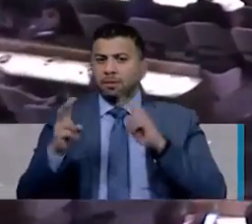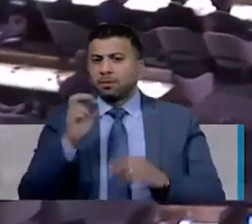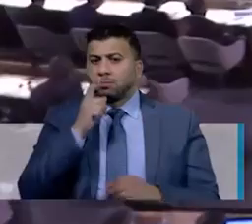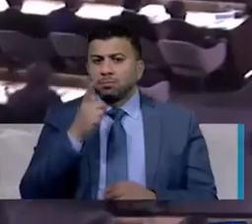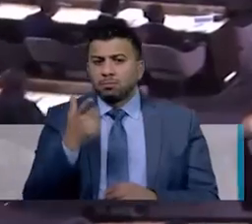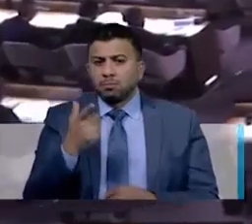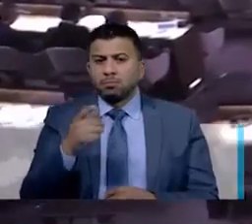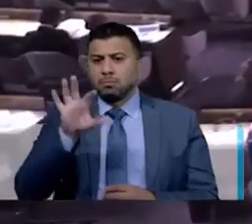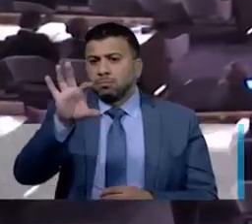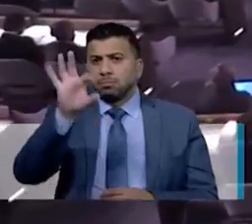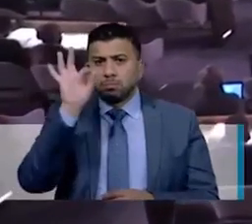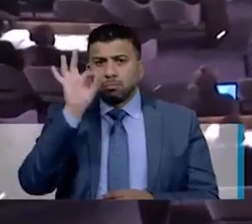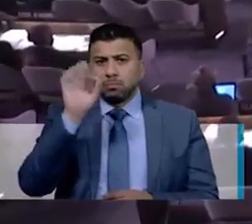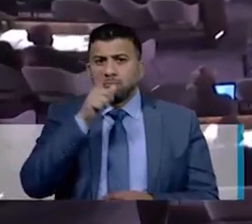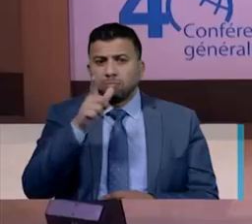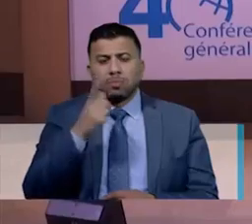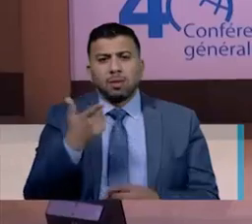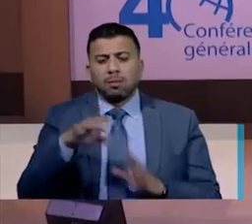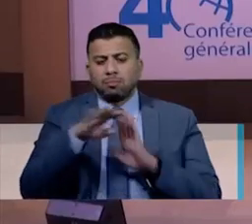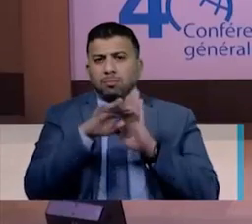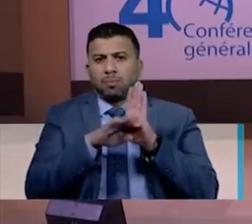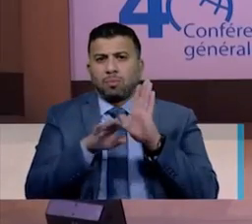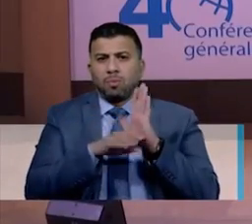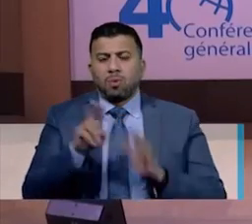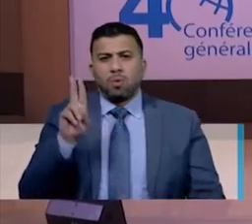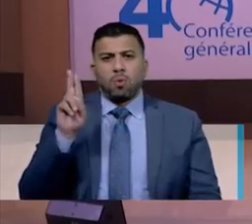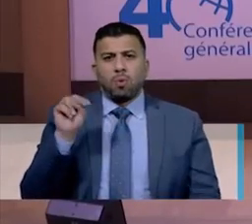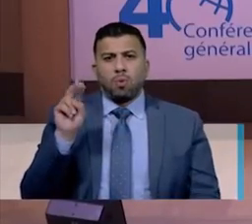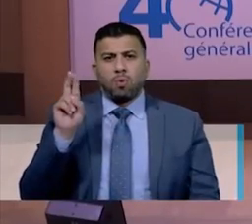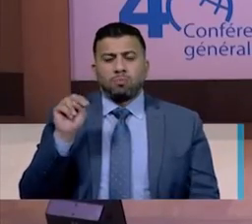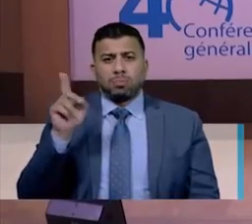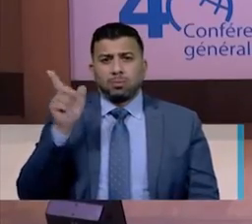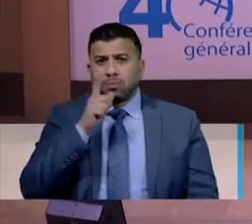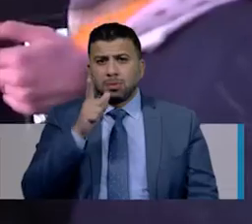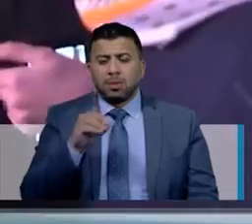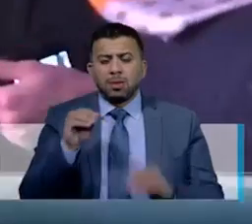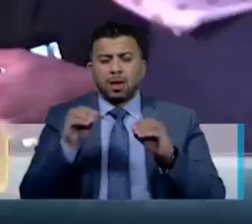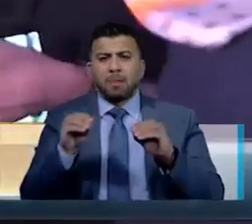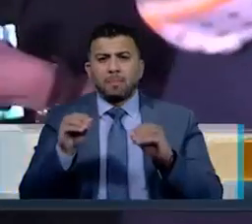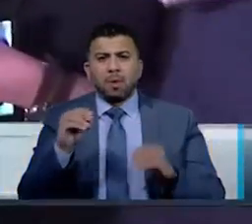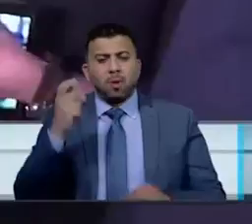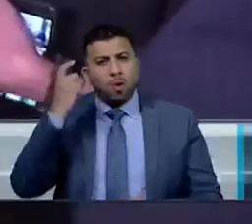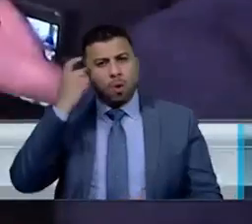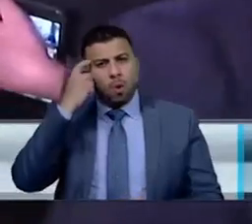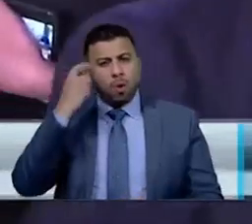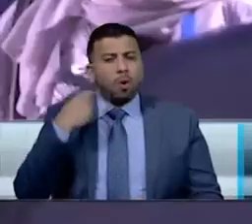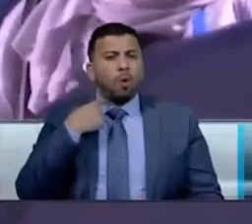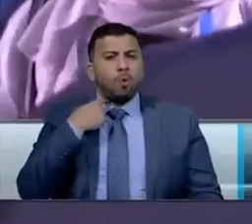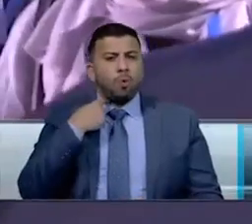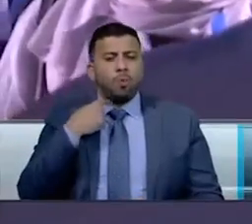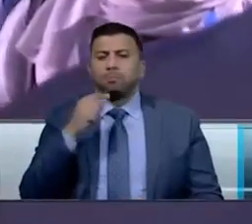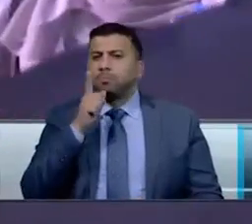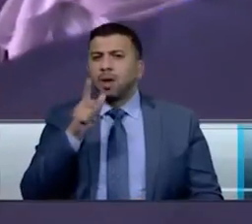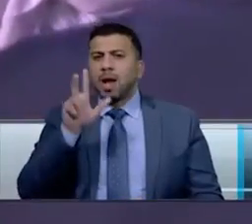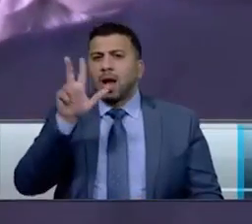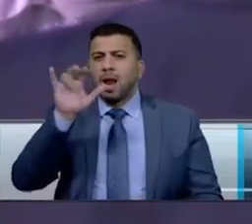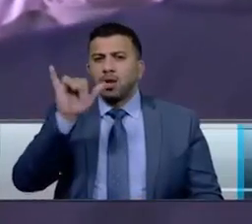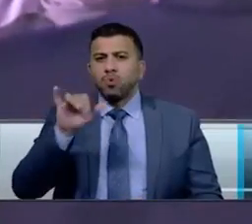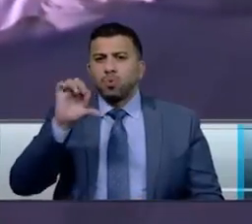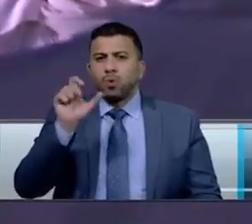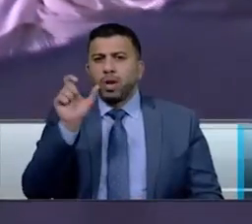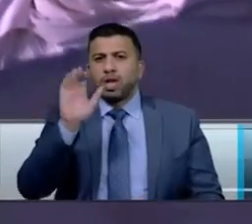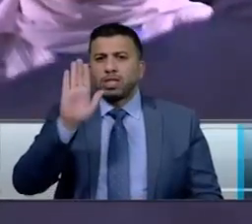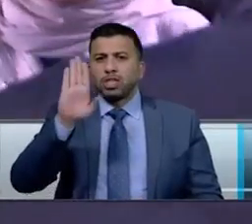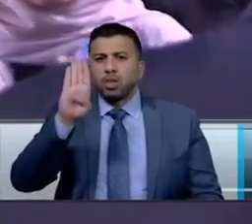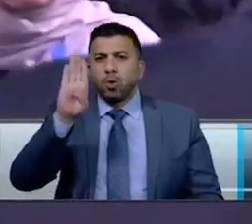بينها اختيارها من قبل منظمة الأمم المتحدة للتربية والعلوم والثقافة اليونسكو ضمن شبكة